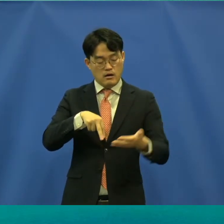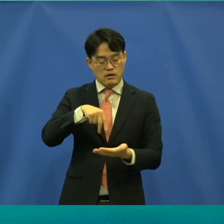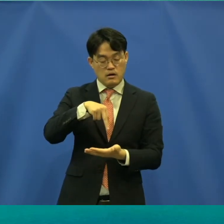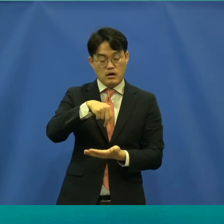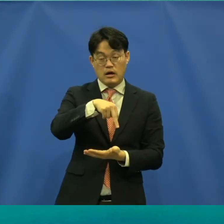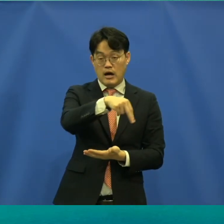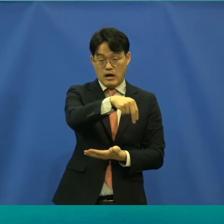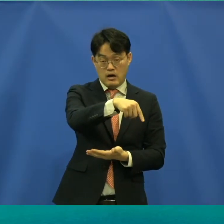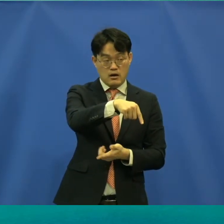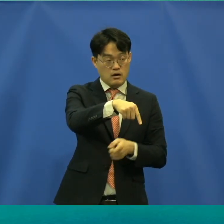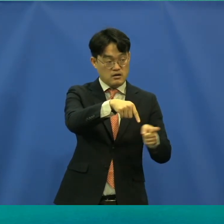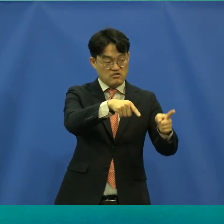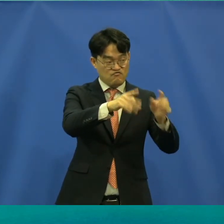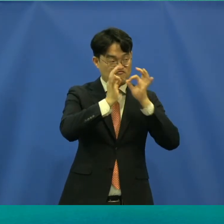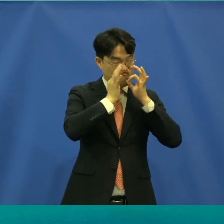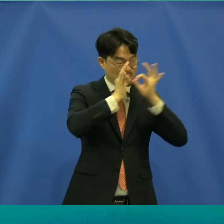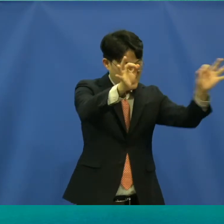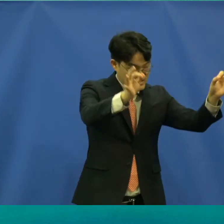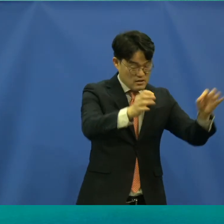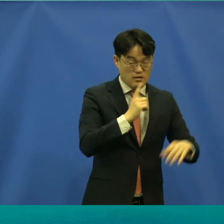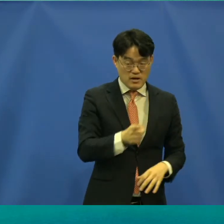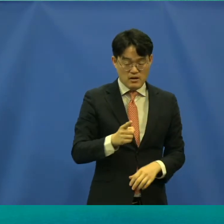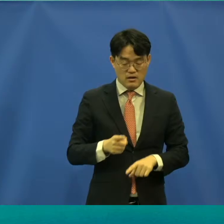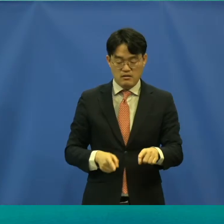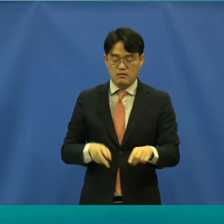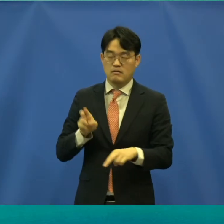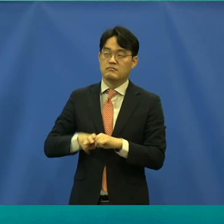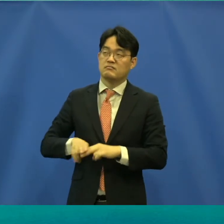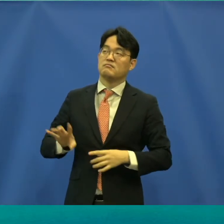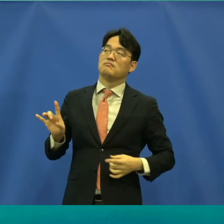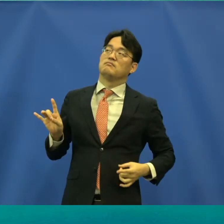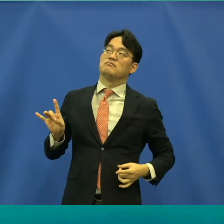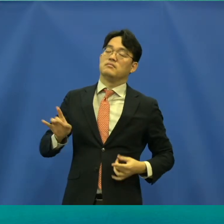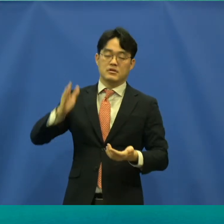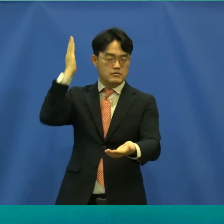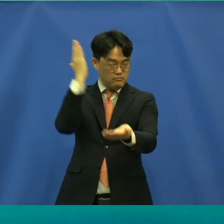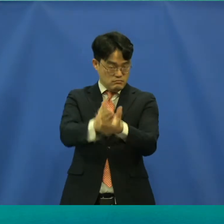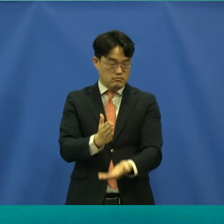마. 할 일이 있어.